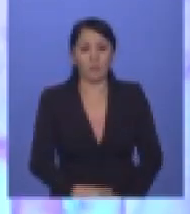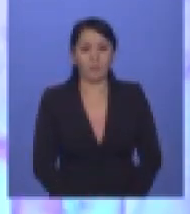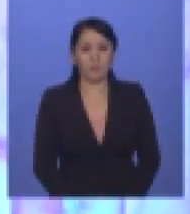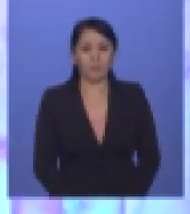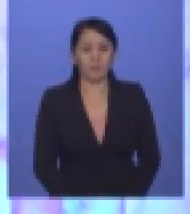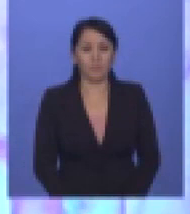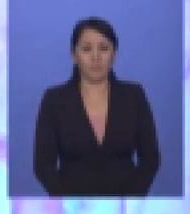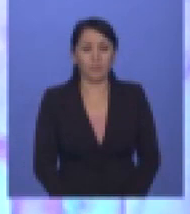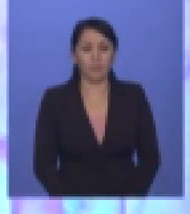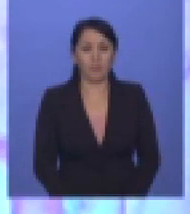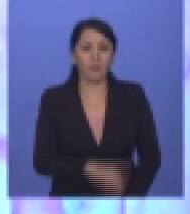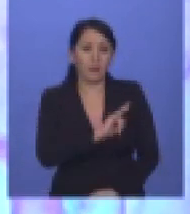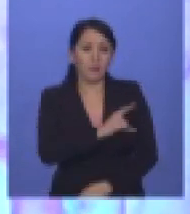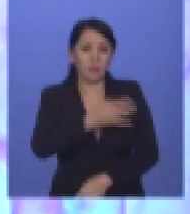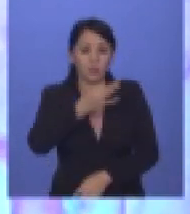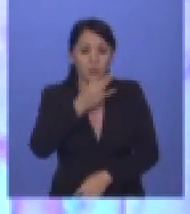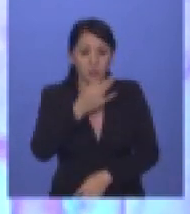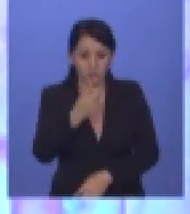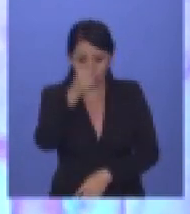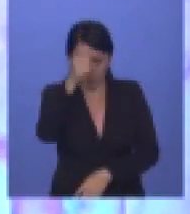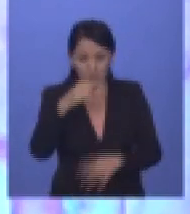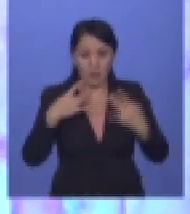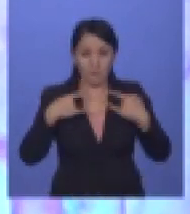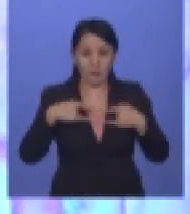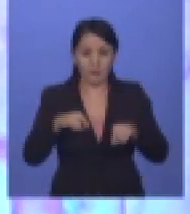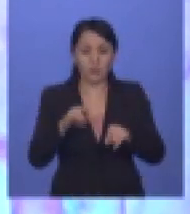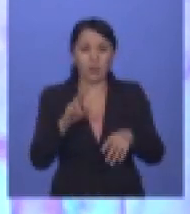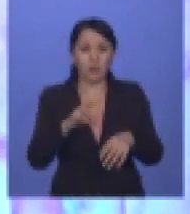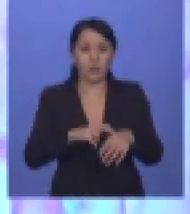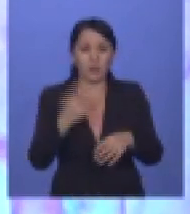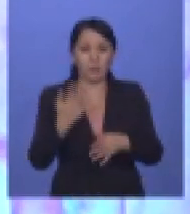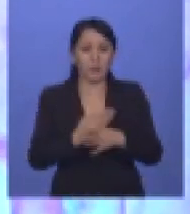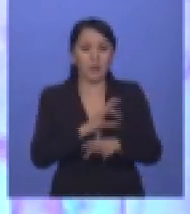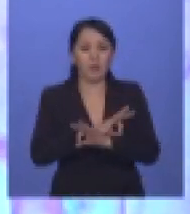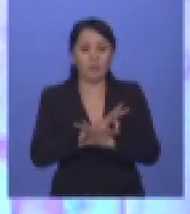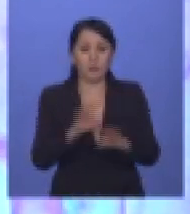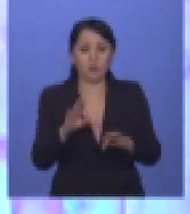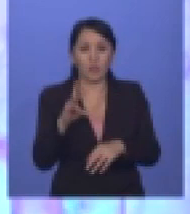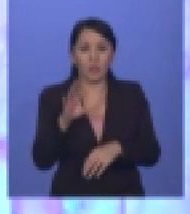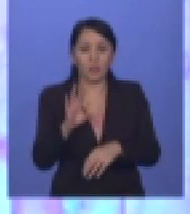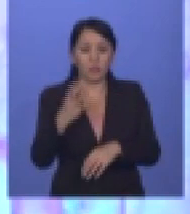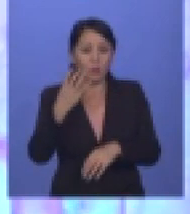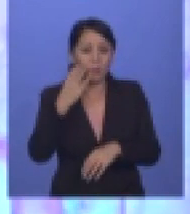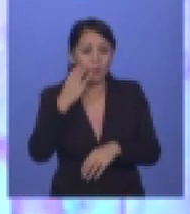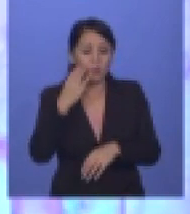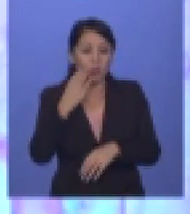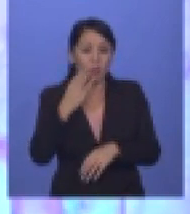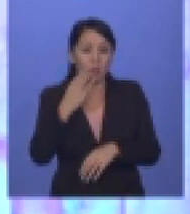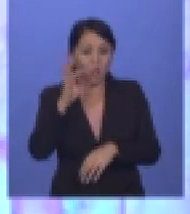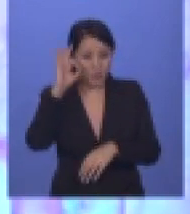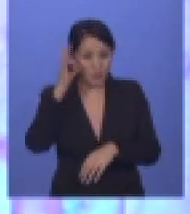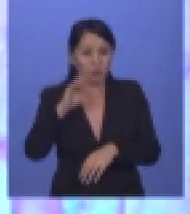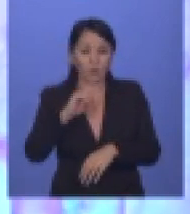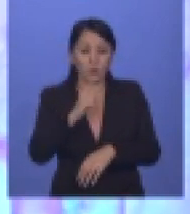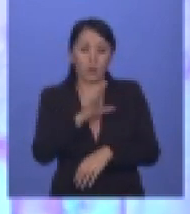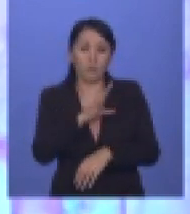Родила. Мен сәбиімді мерзімнен бір ай бұрын дүниеге келдім. Мұнда дәрігерлердің қолдауы жақсы. Не дегенмен босану әйел үшін моральдық тұрғыдан қиын.